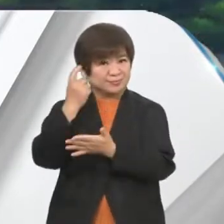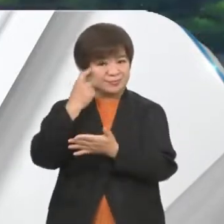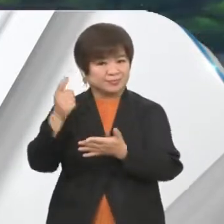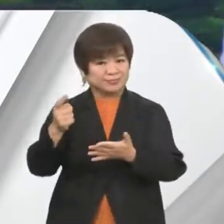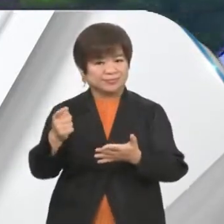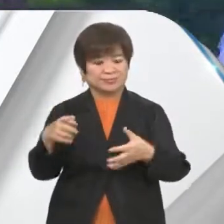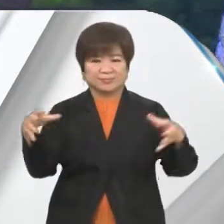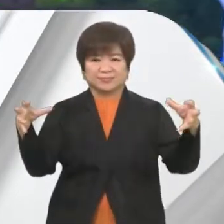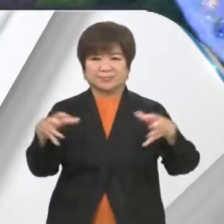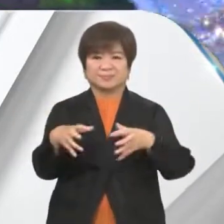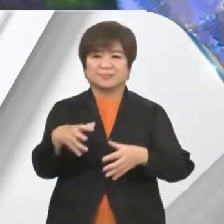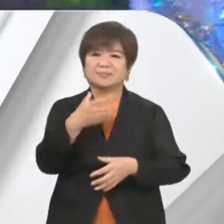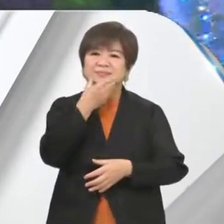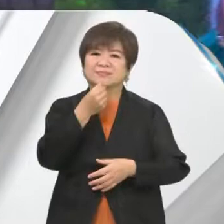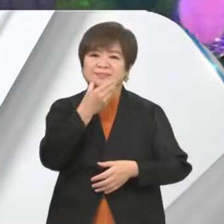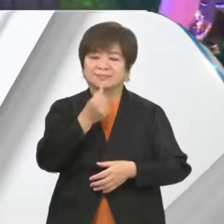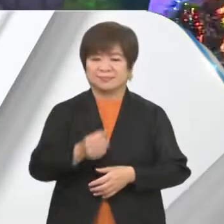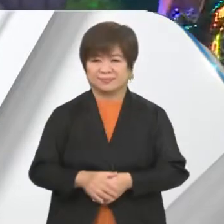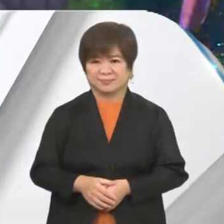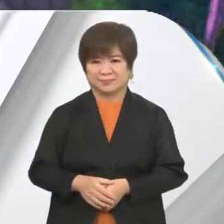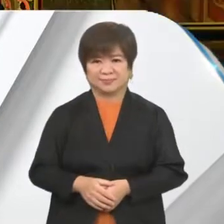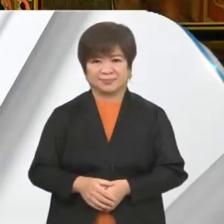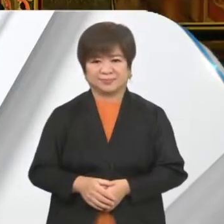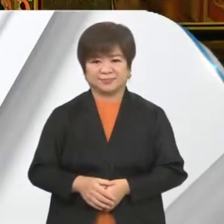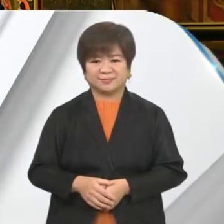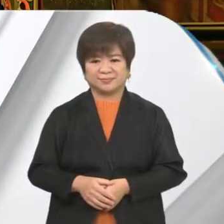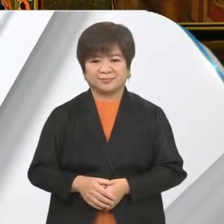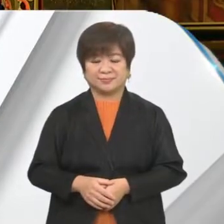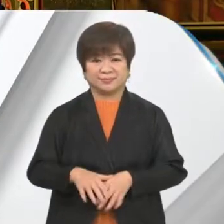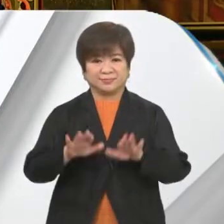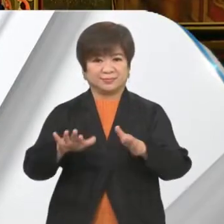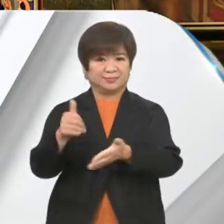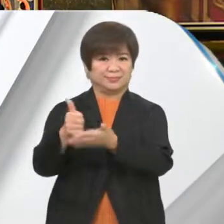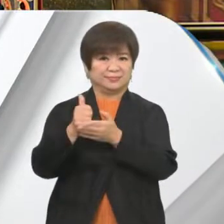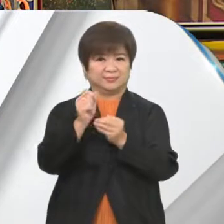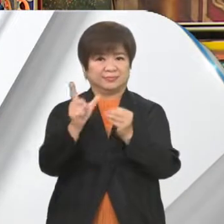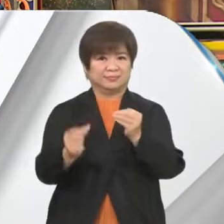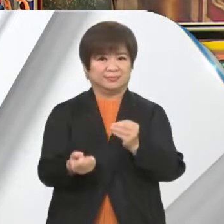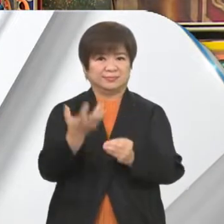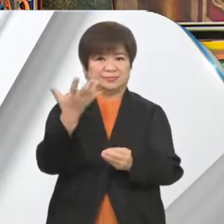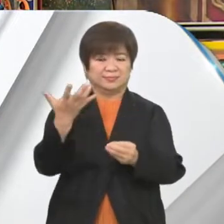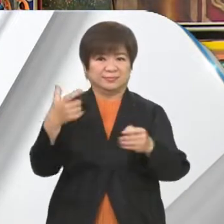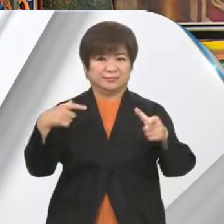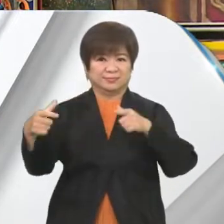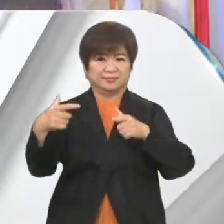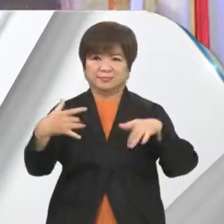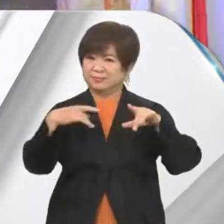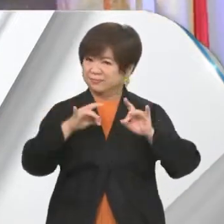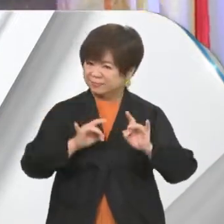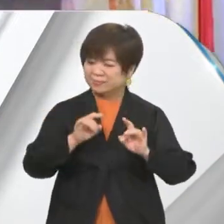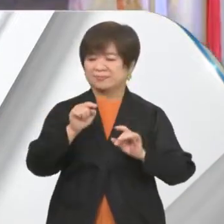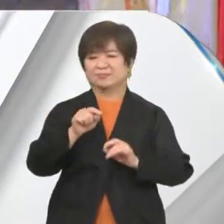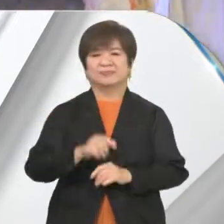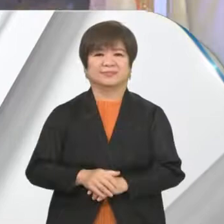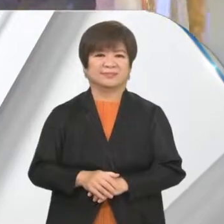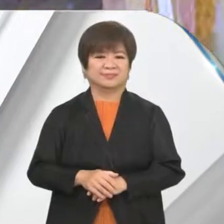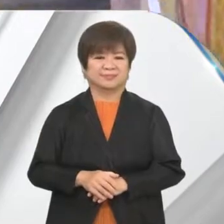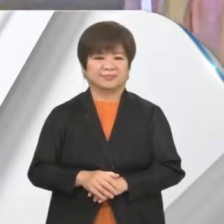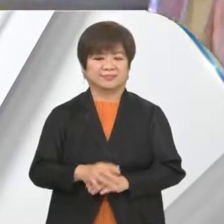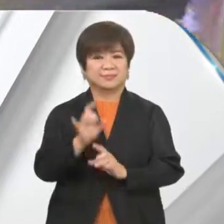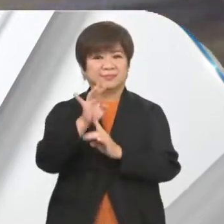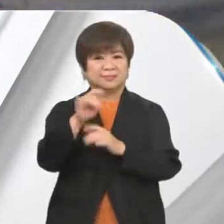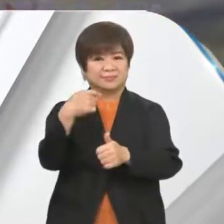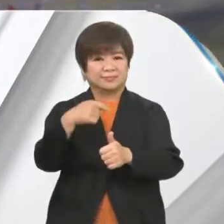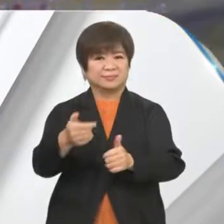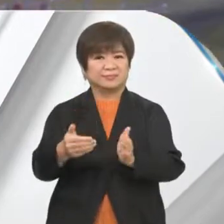好的这样子的一个意向，那所以会有今天来邀请明华园的这一个准备。 新竹县教育局讲，